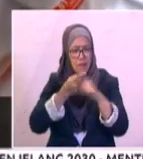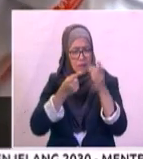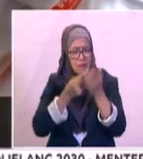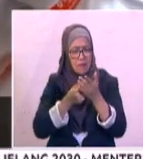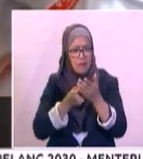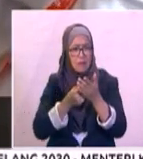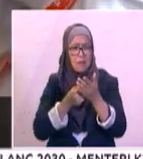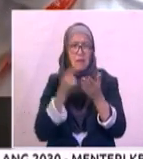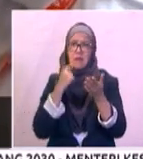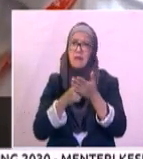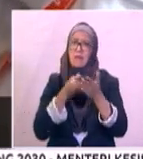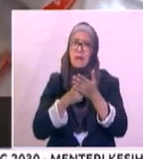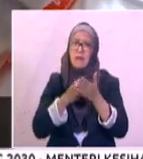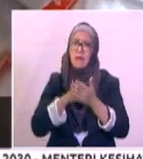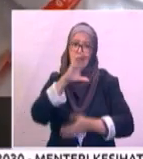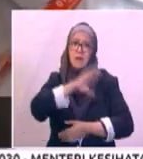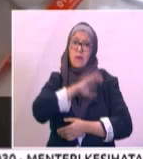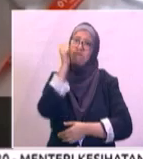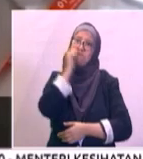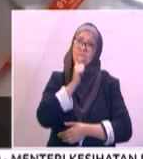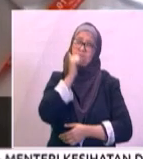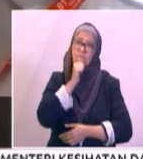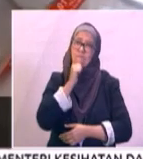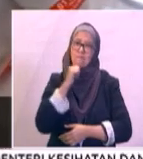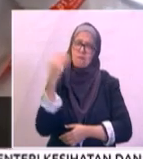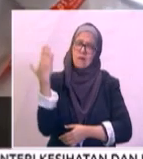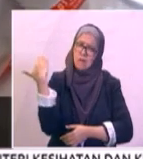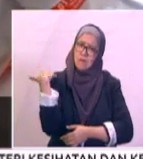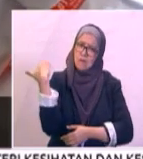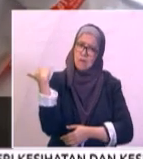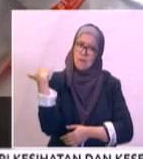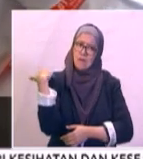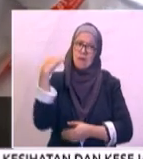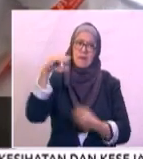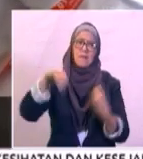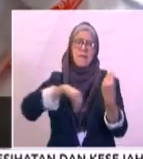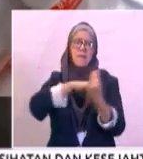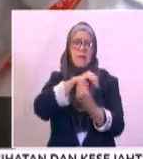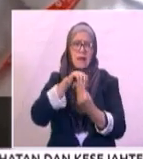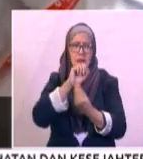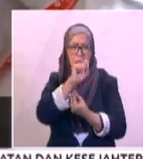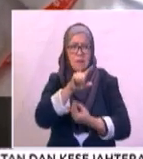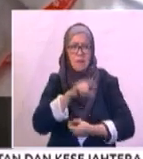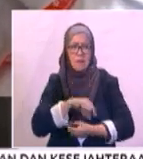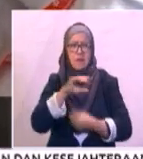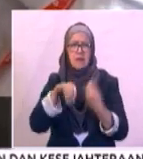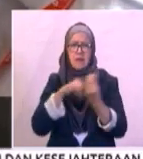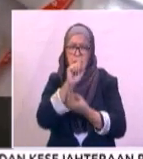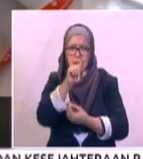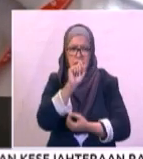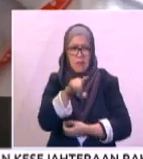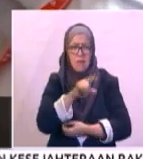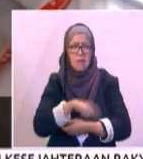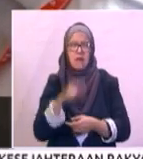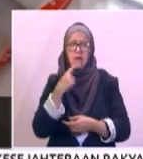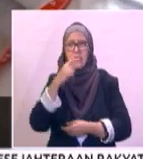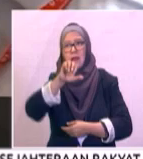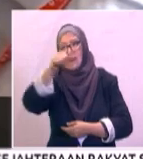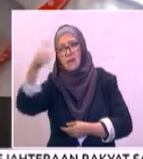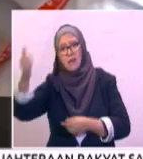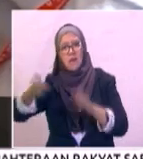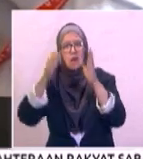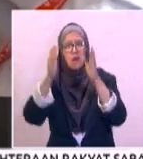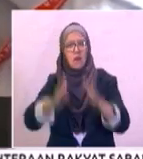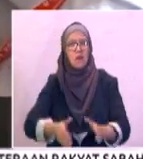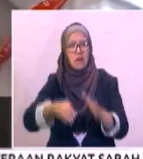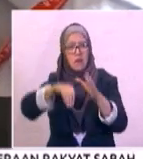polis wanita, dia kata hajar-hajar, dia kata dia pilih saya. Yang lain semua orang luar, orang Arab, apa